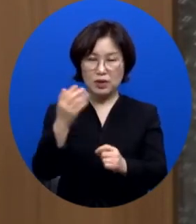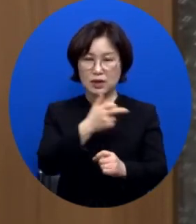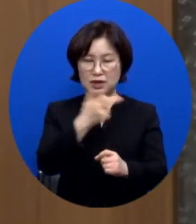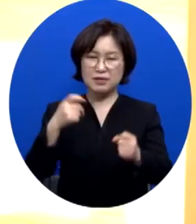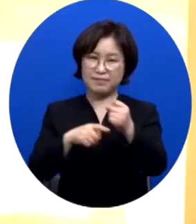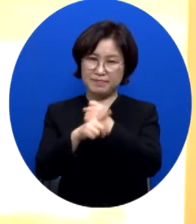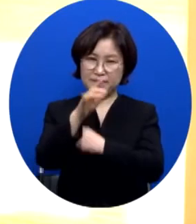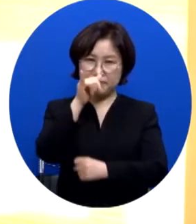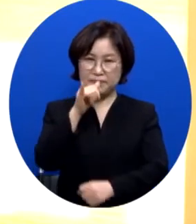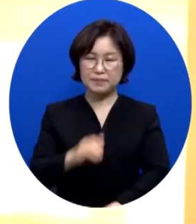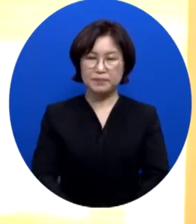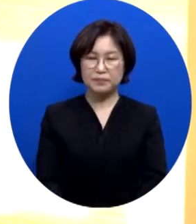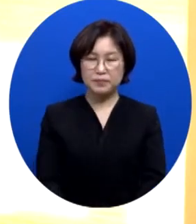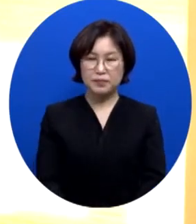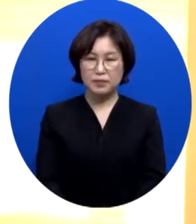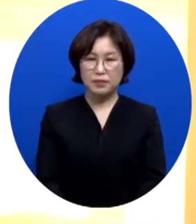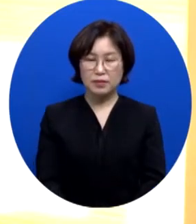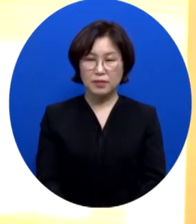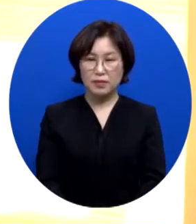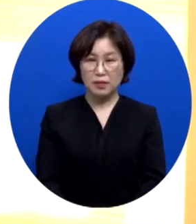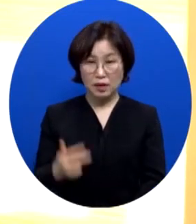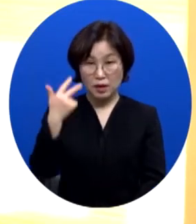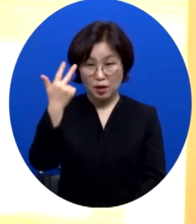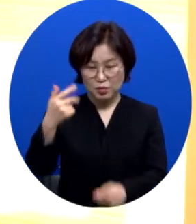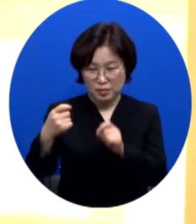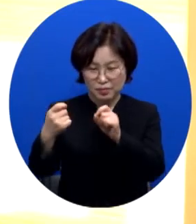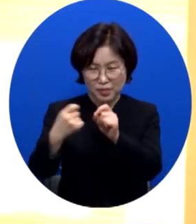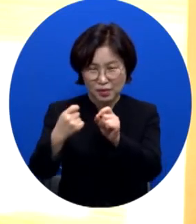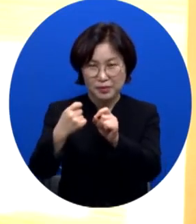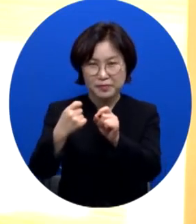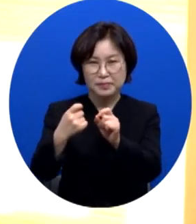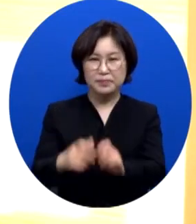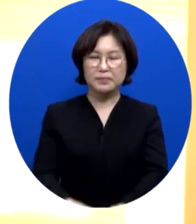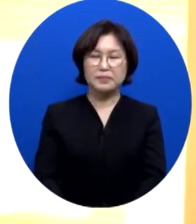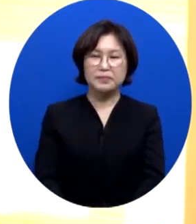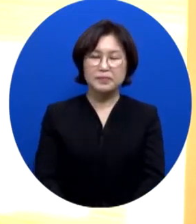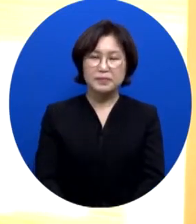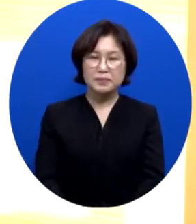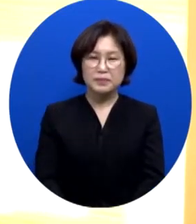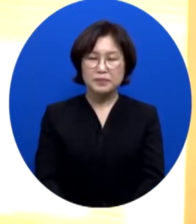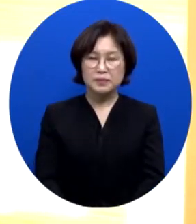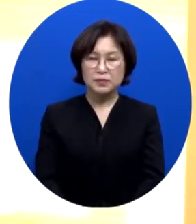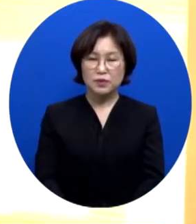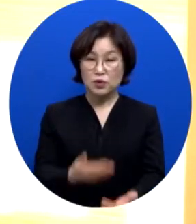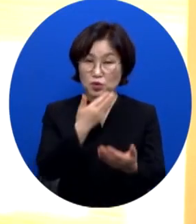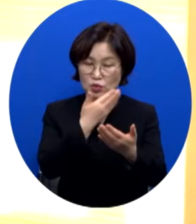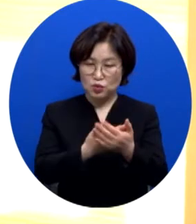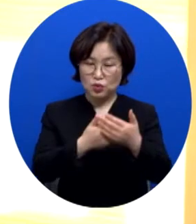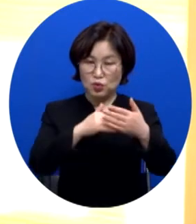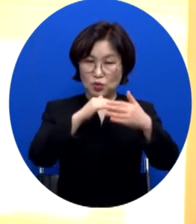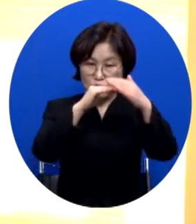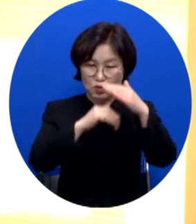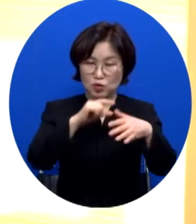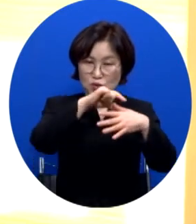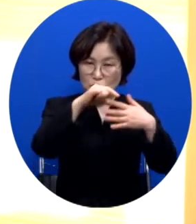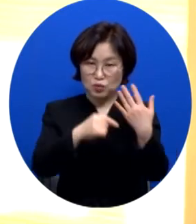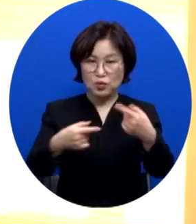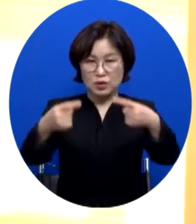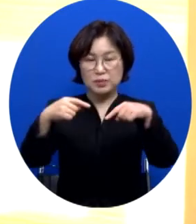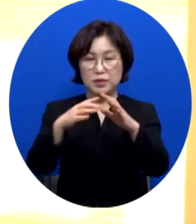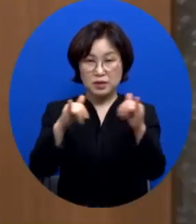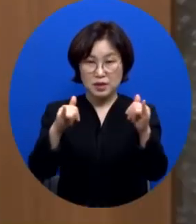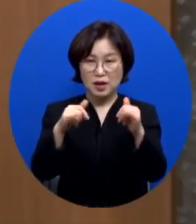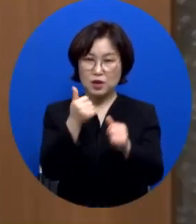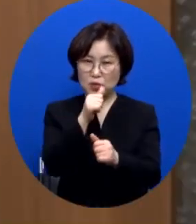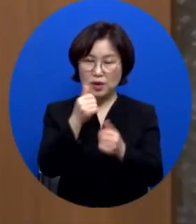두고 있습니다. 기도회가 다음 주잖아요. 이제 정말 얼마 남지 않았는데요. 주요 순서와 참석하시는 분들에 대해서 직접